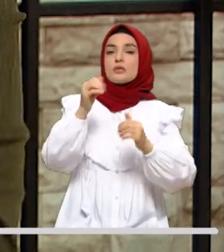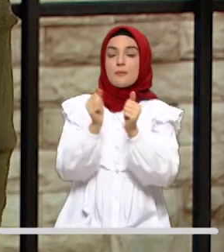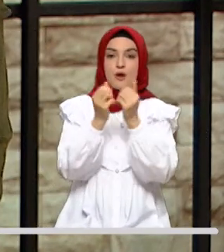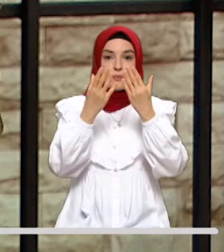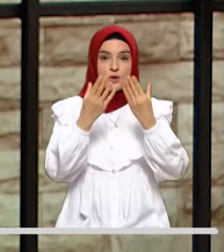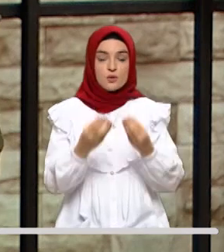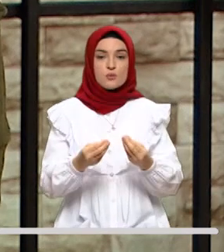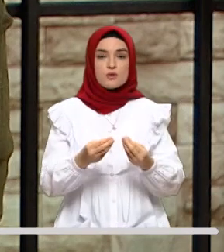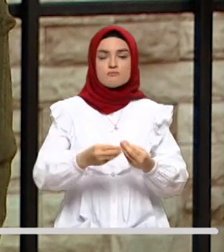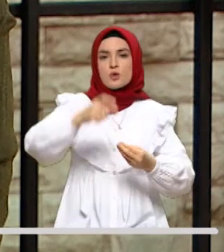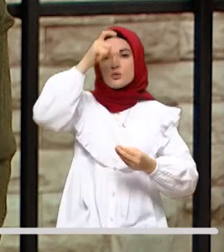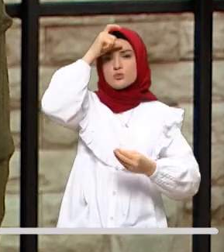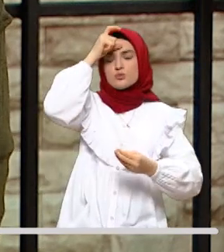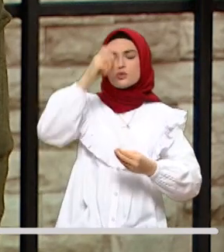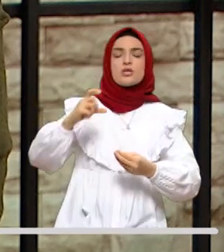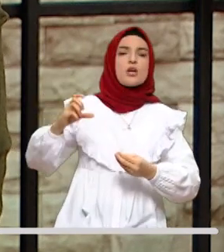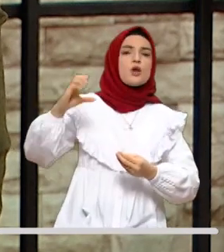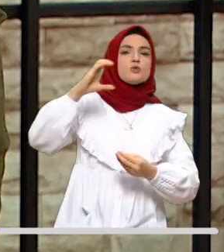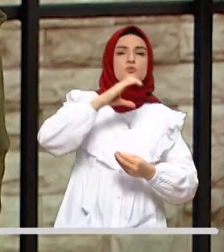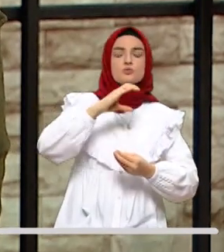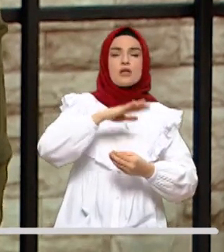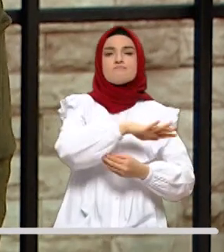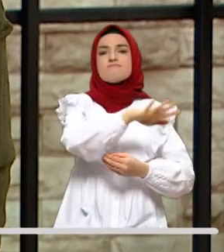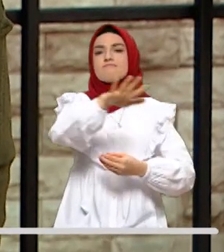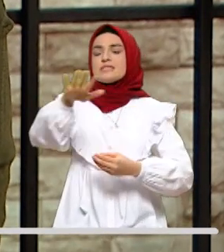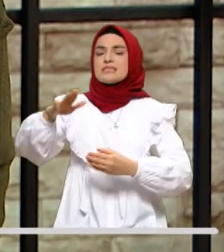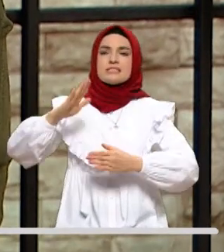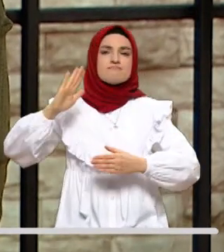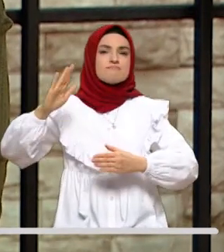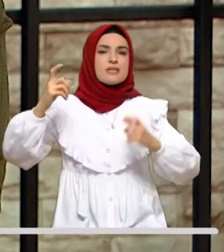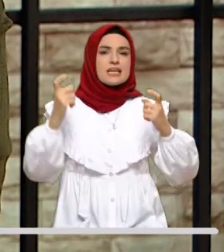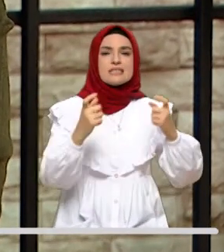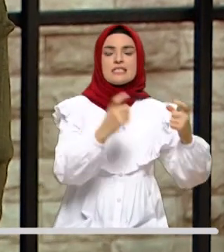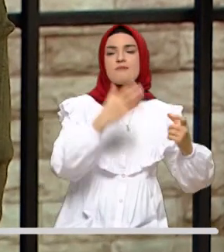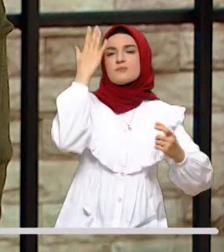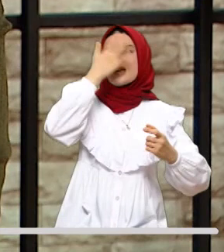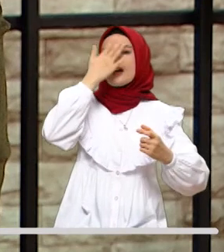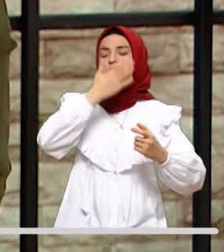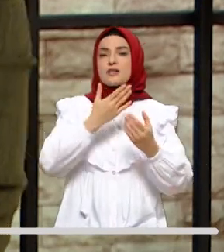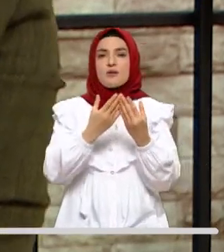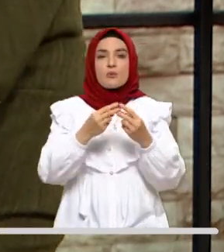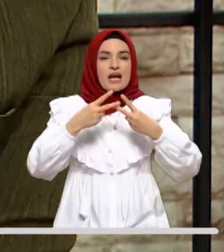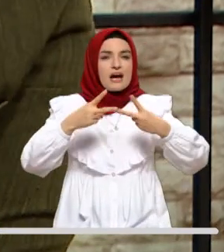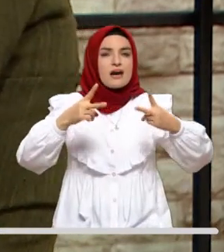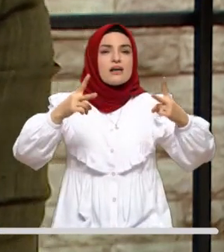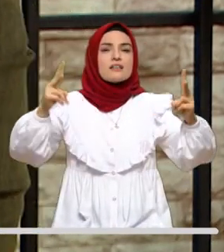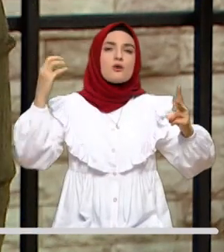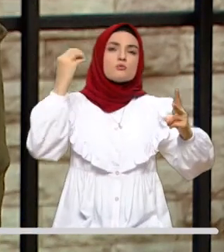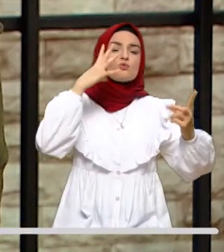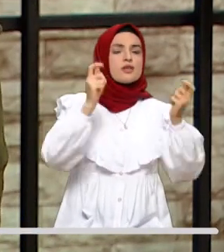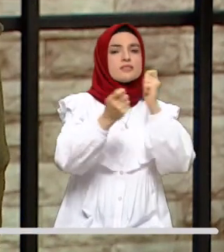içerisinde bulunduğumuz Türkiye Cumhuriyeti her gittiği yeri karanlığın narını aydınlığın nuruna